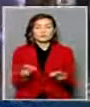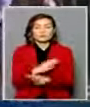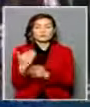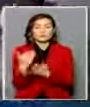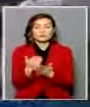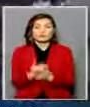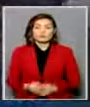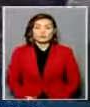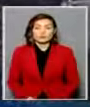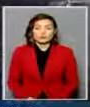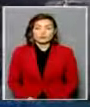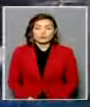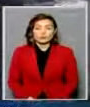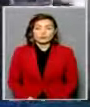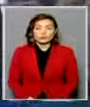концертная программа.